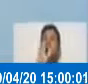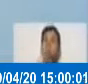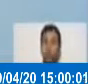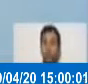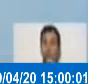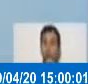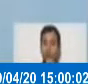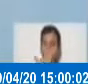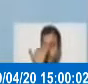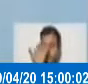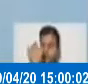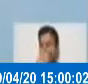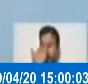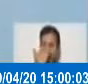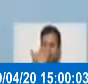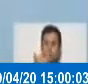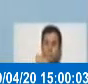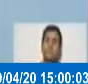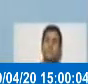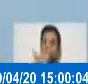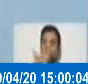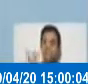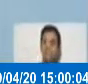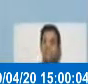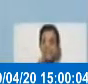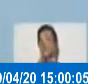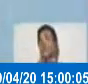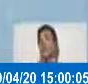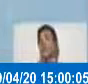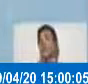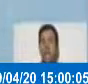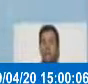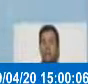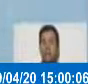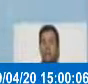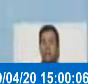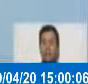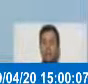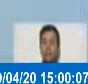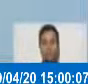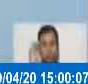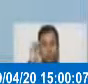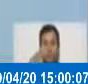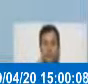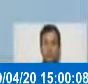আমাদের আজকে মৃত্যু আছে এবং এই মৃত্যু 24 ঘন্টা একজন, এবং এ পর্যন্ত মৃত্যুবরণ